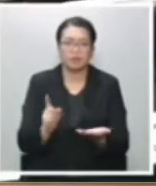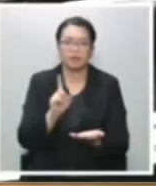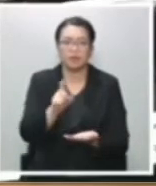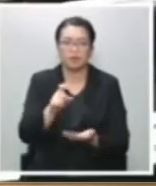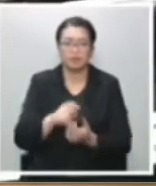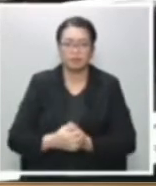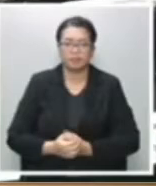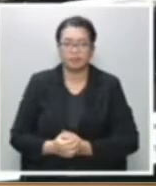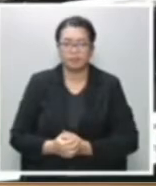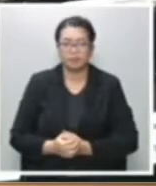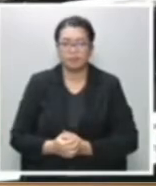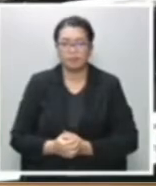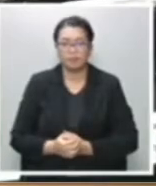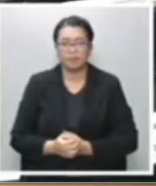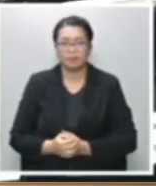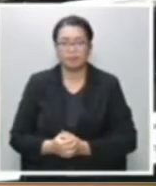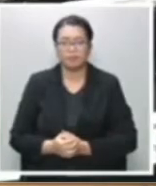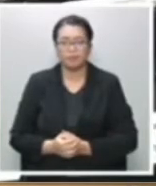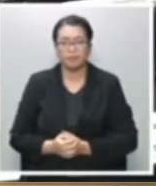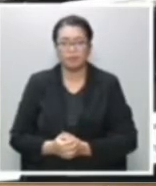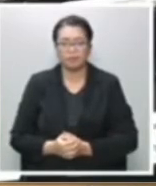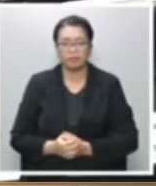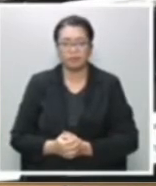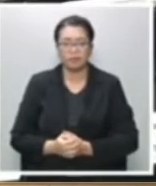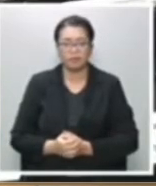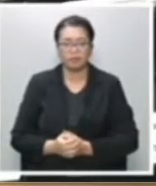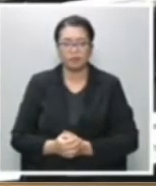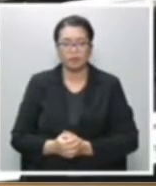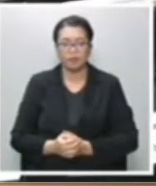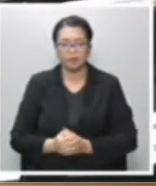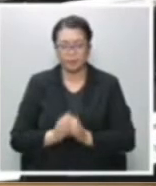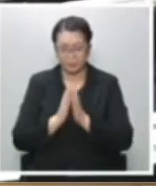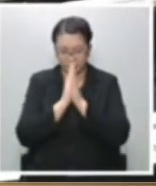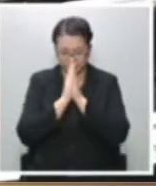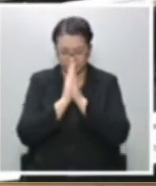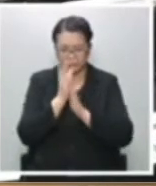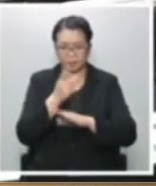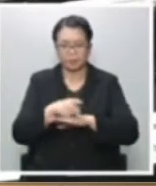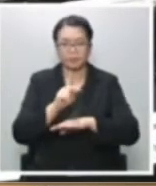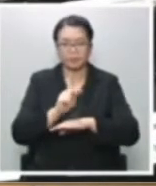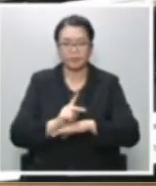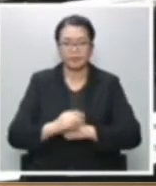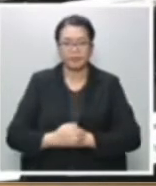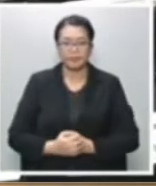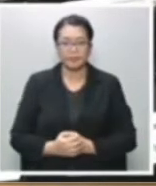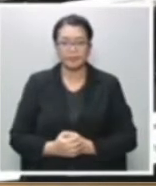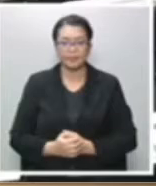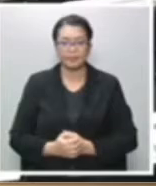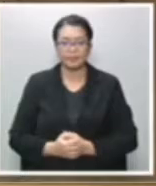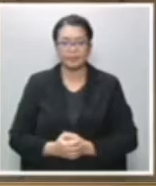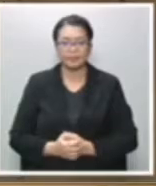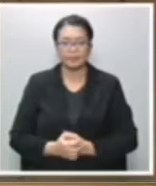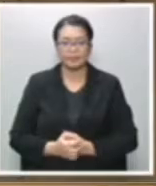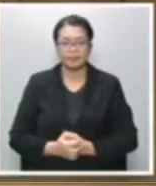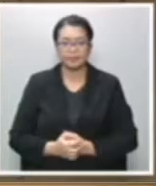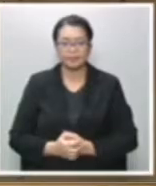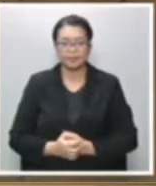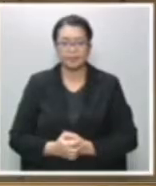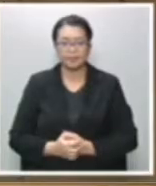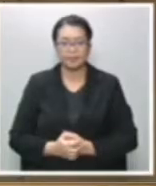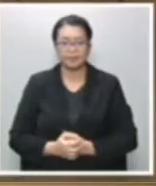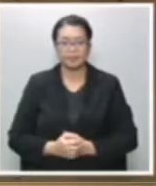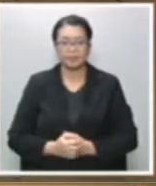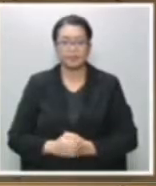ขอเชิญท่านรัฐมนตรีครับ กราบเรียนท่านประธานสภาที่เคารพท่านสมาชิกผู้ทรงเกียรติ